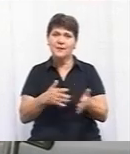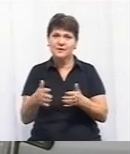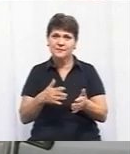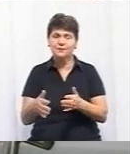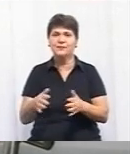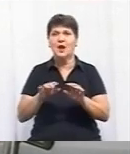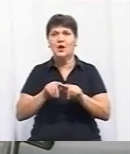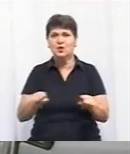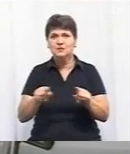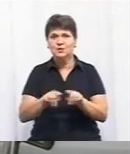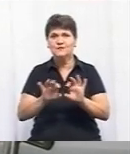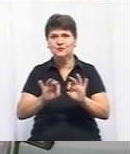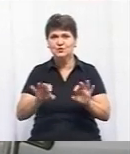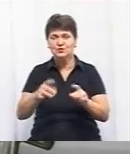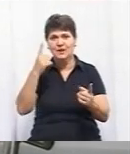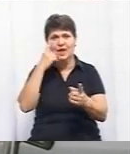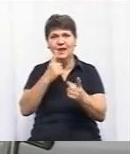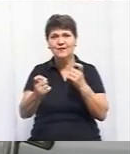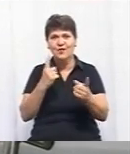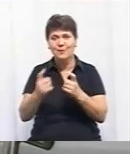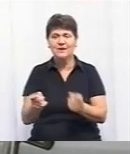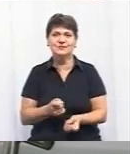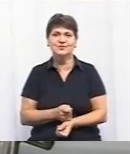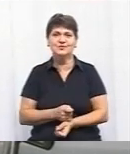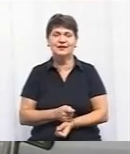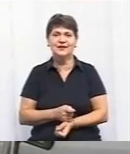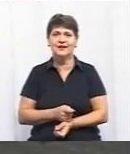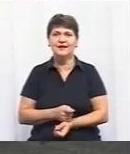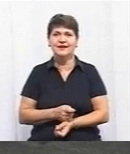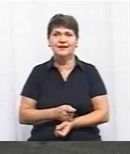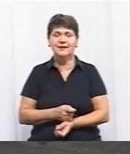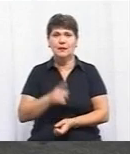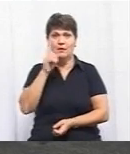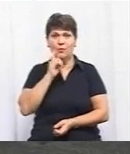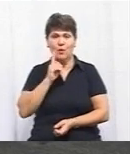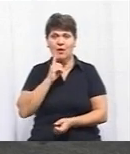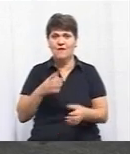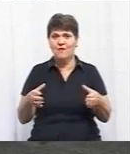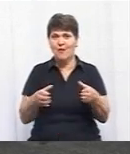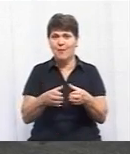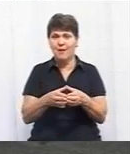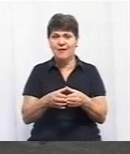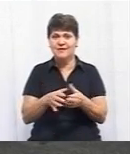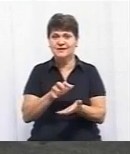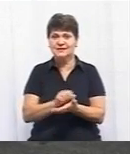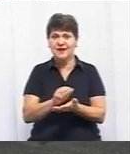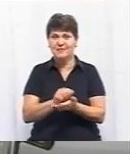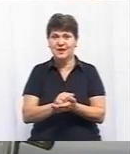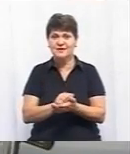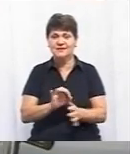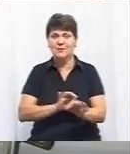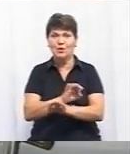і розповсюджували інформацію, і зацікавили інших людей. Ну, поки що в команді в нас, яка займається саме цим